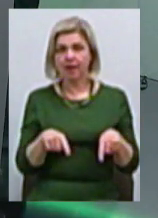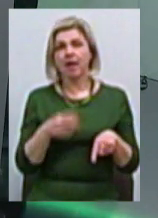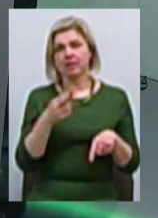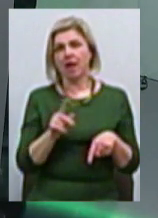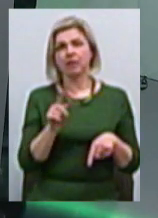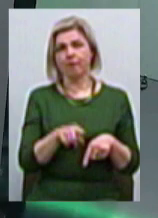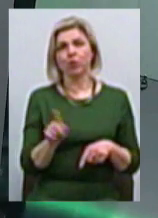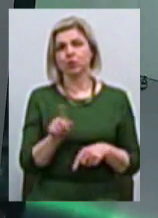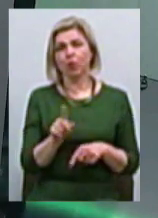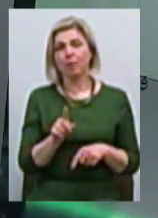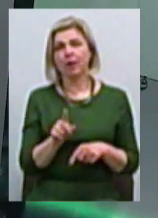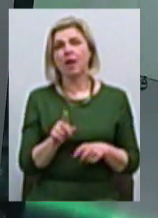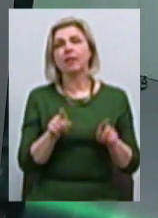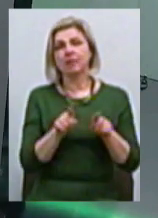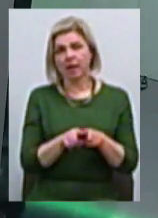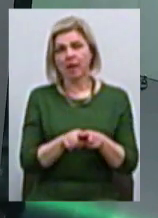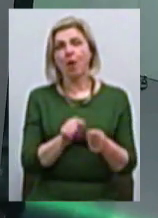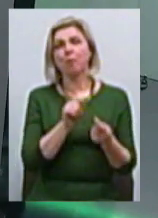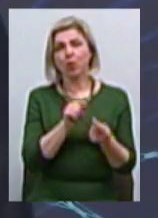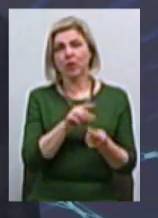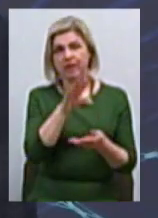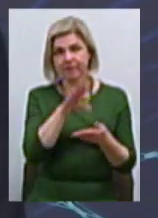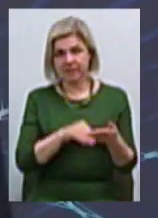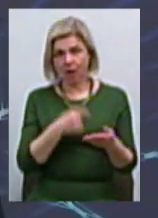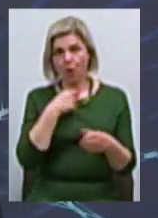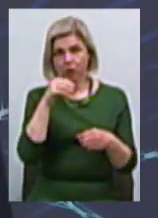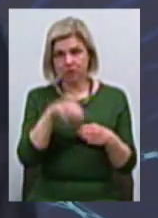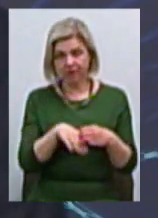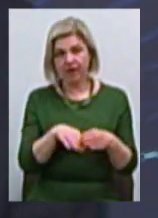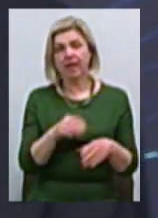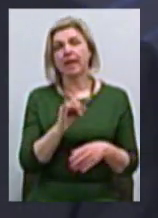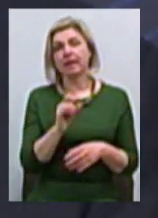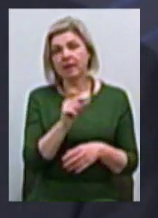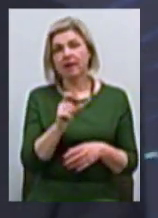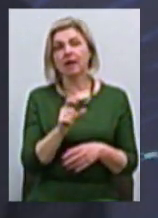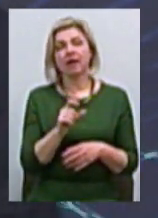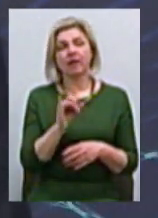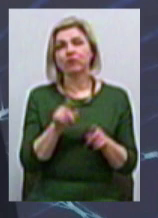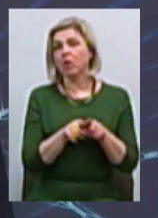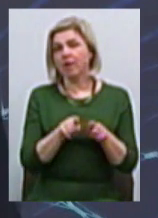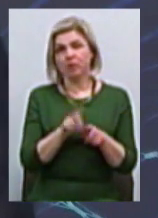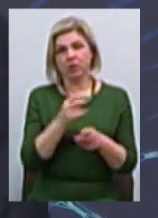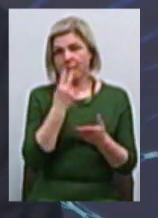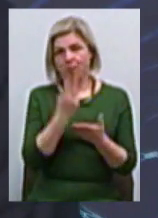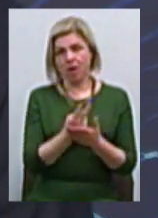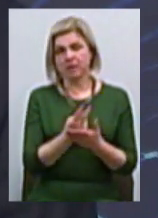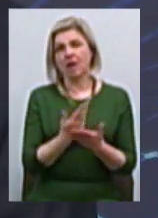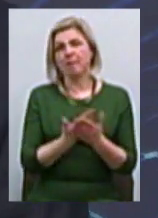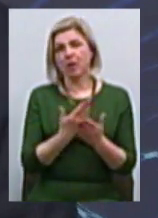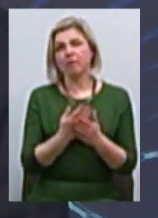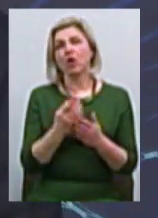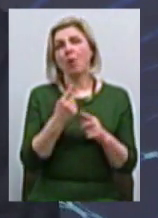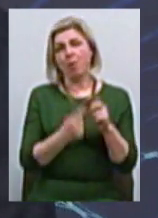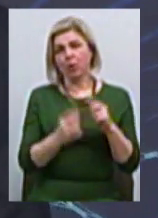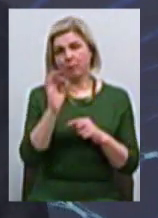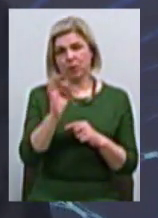того, чтобы таким образом против всех проголосовать, как бы, их, ну вот исследования показывают там порядка 0,5%,